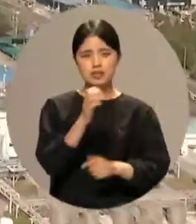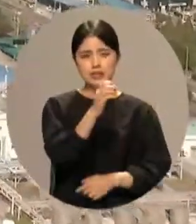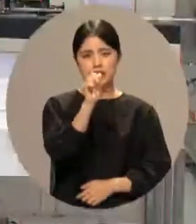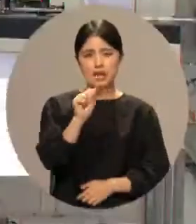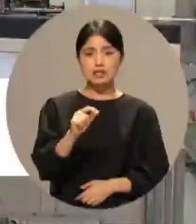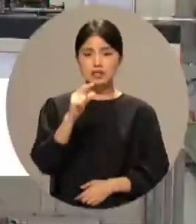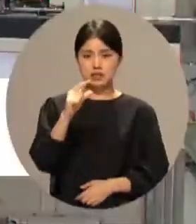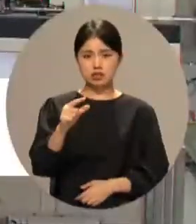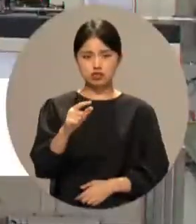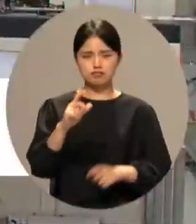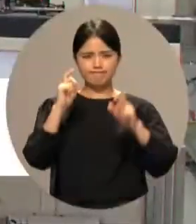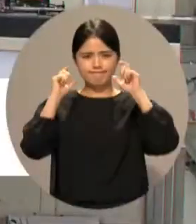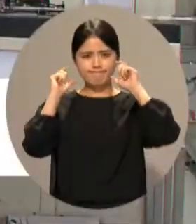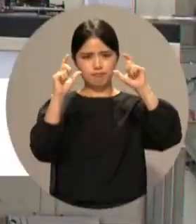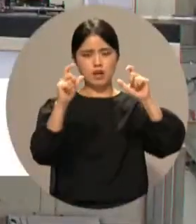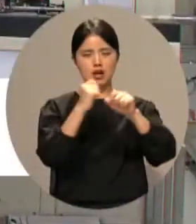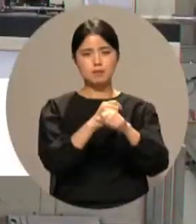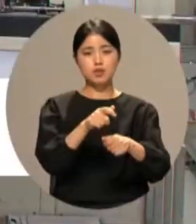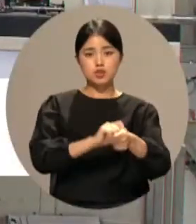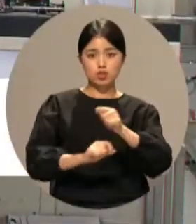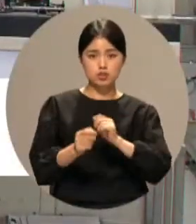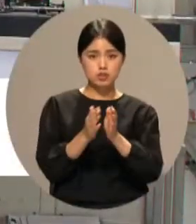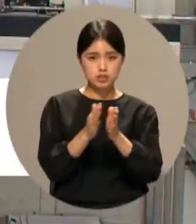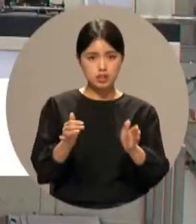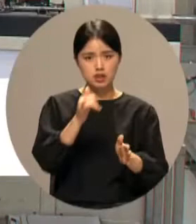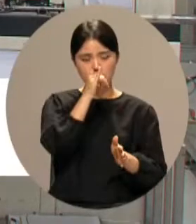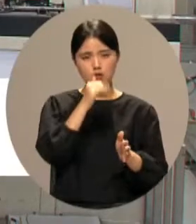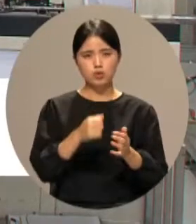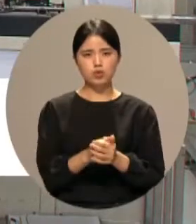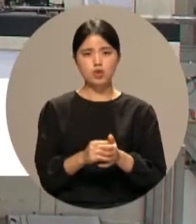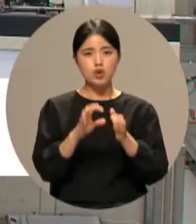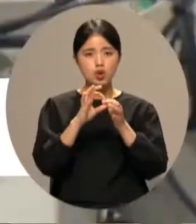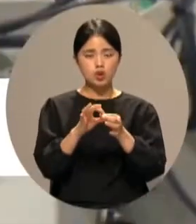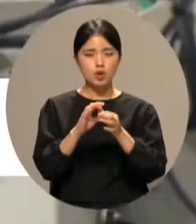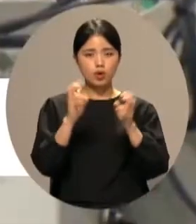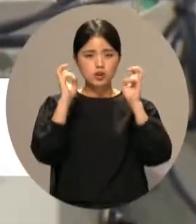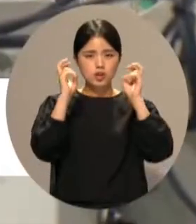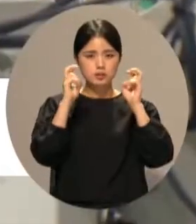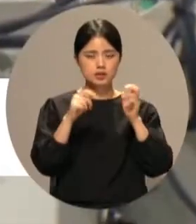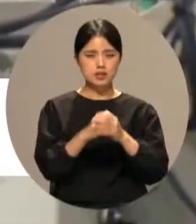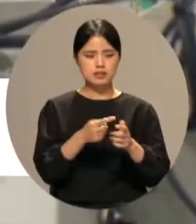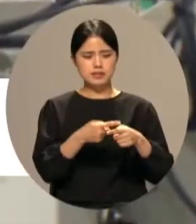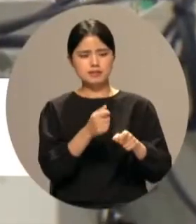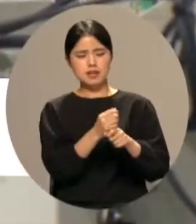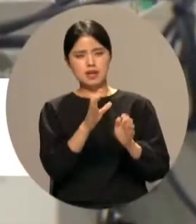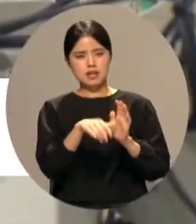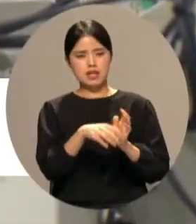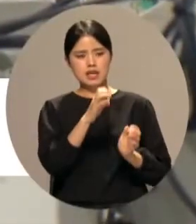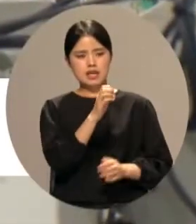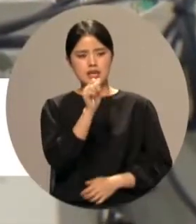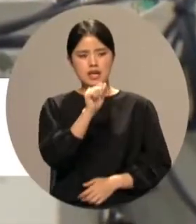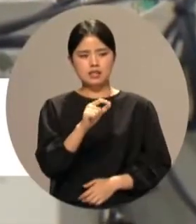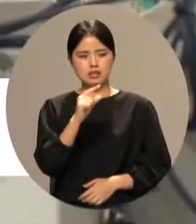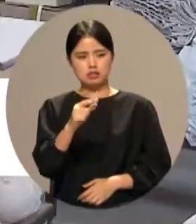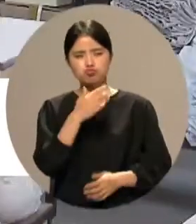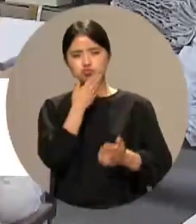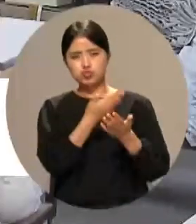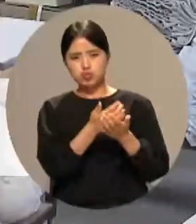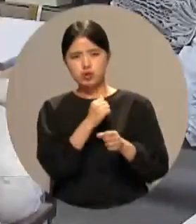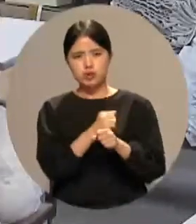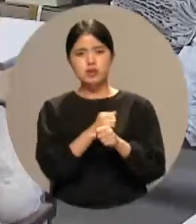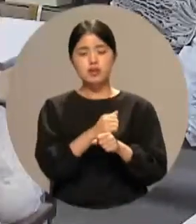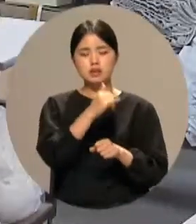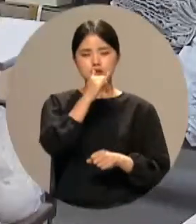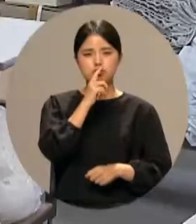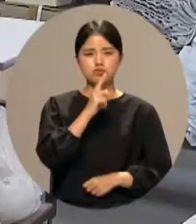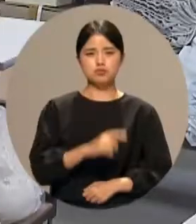ESG 경영을 선포할 정도로 적극적인 데다 연관업체 심사에서도 평가 요소를 확대하면서 시장 선점도 노리고